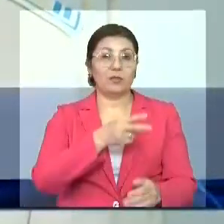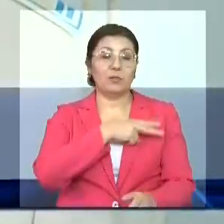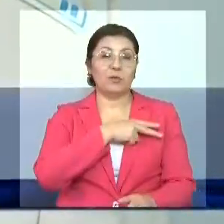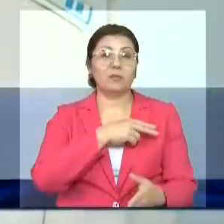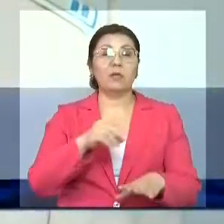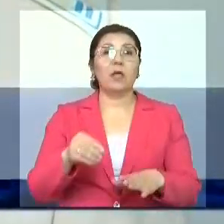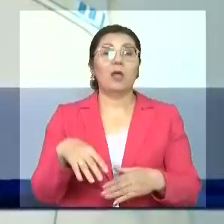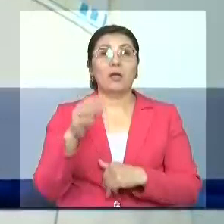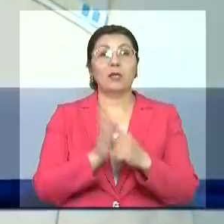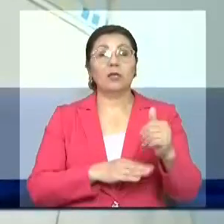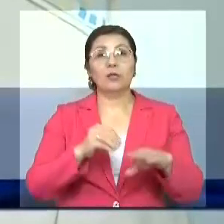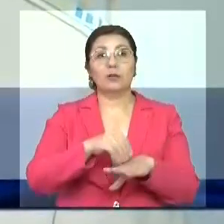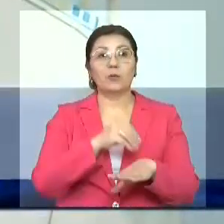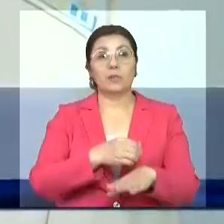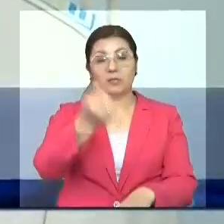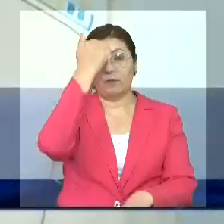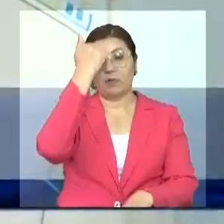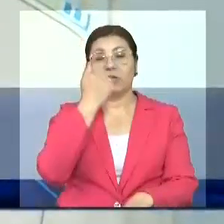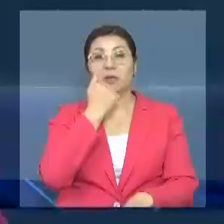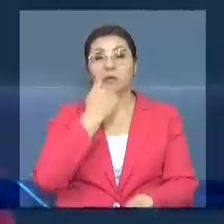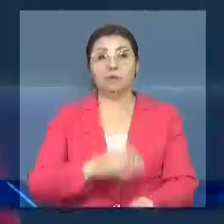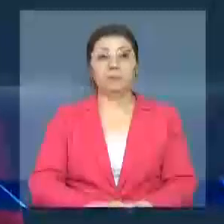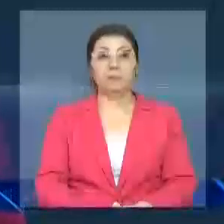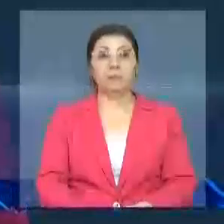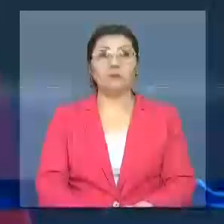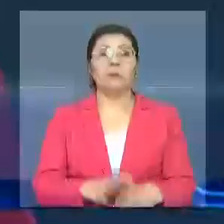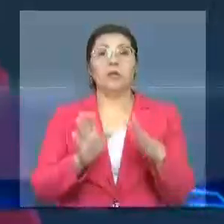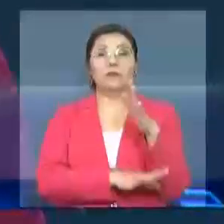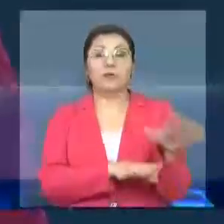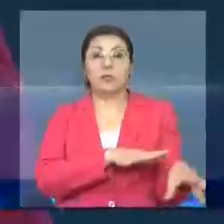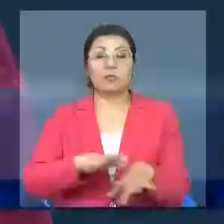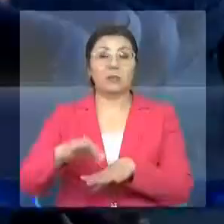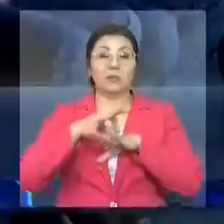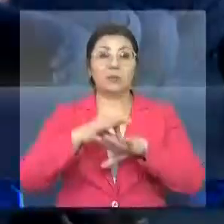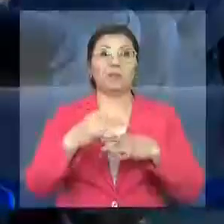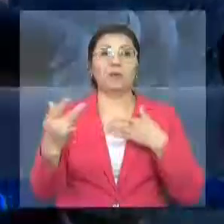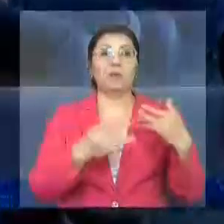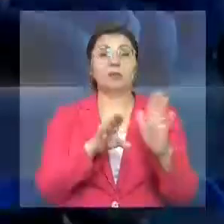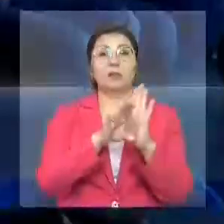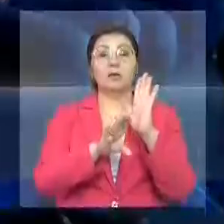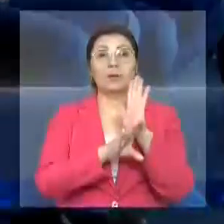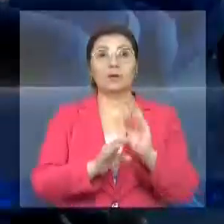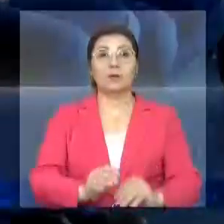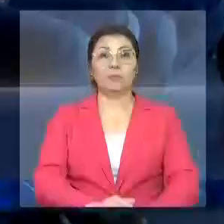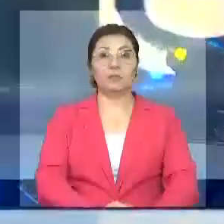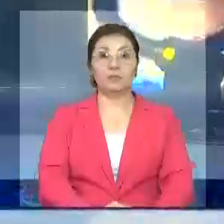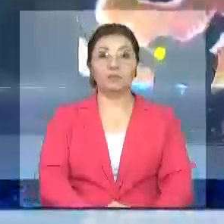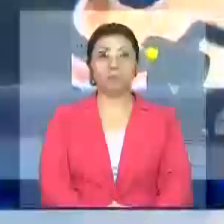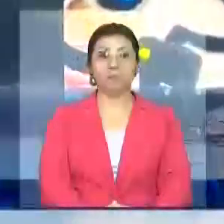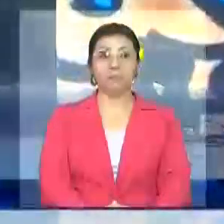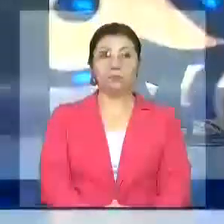Акима области я выражаю свою искреннюю благодарность завершение торжества прошла концертная программа Владимир Дутов Руслан итаев